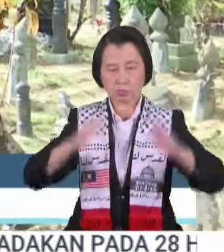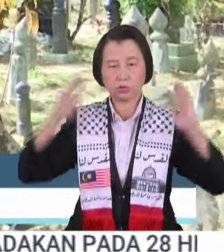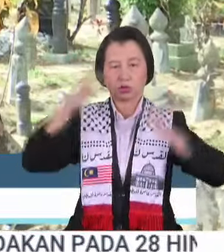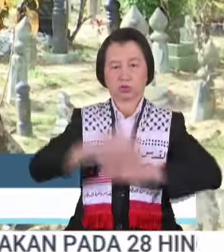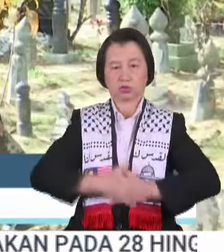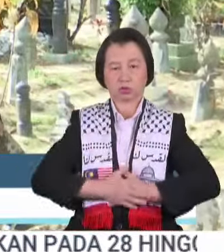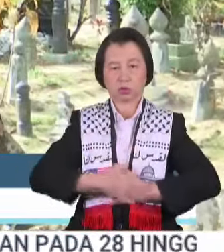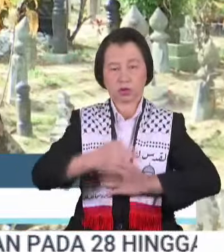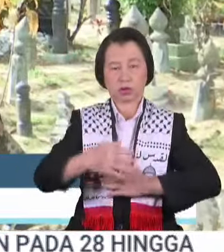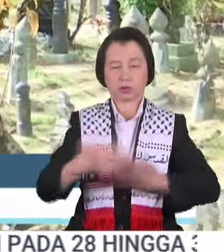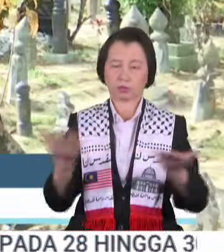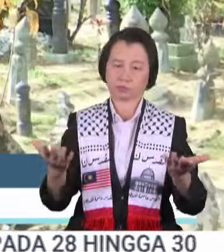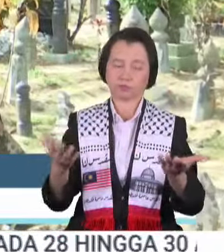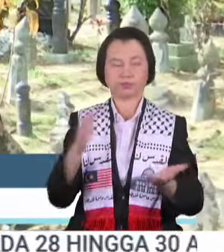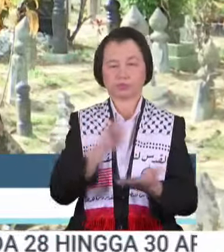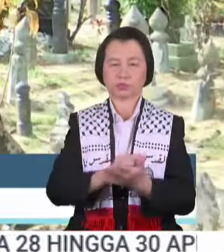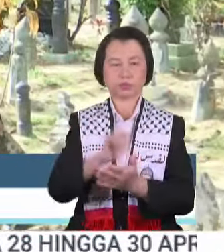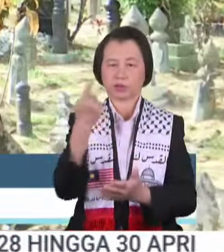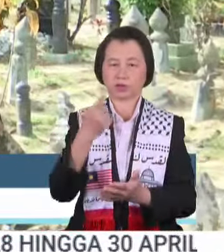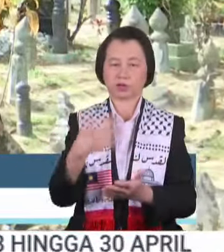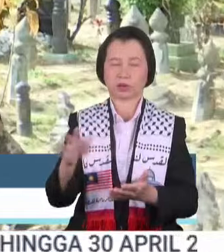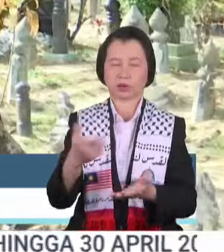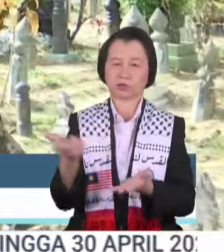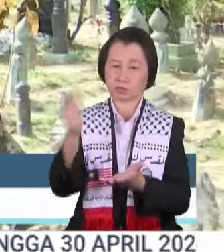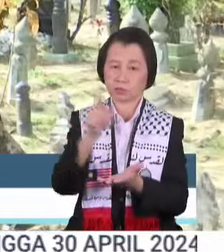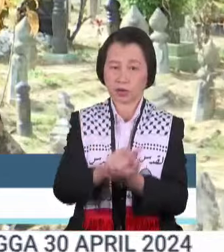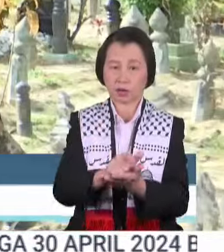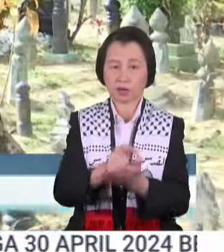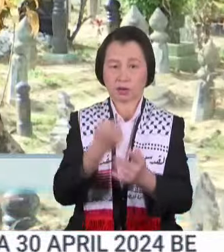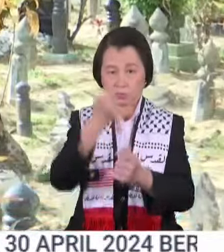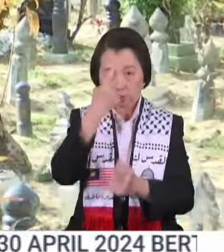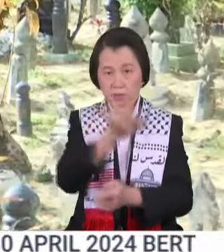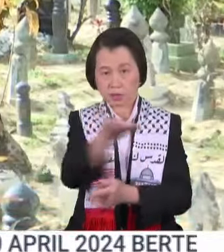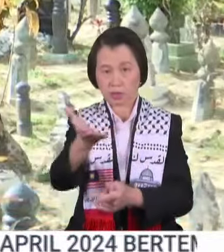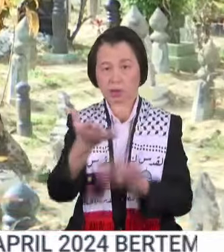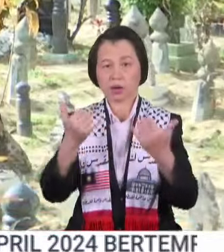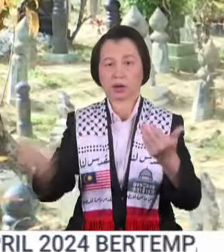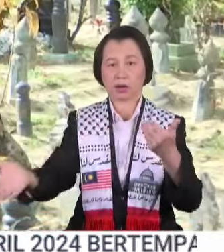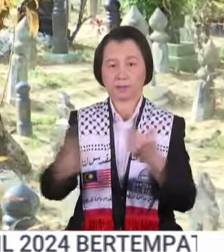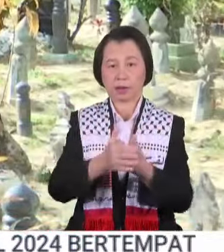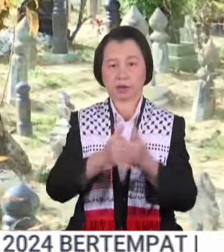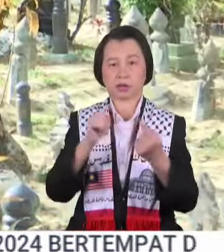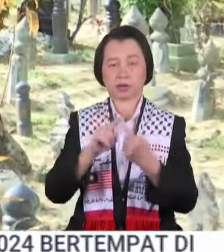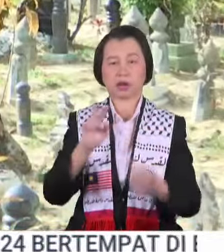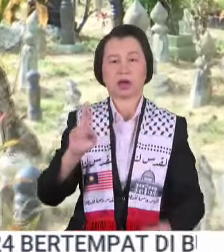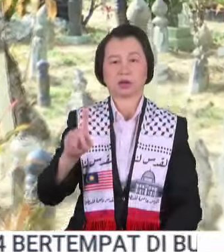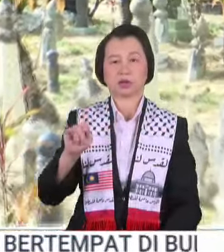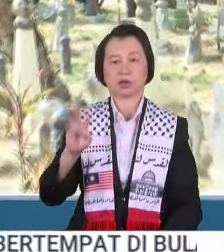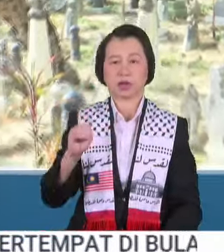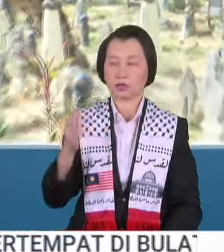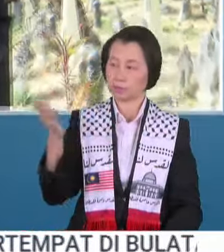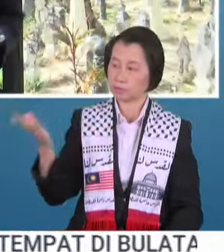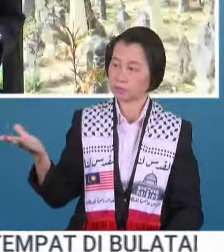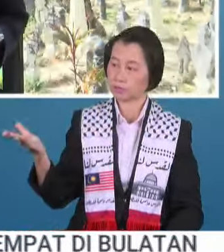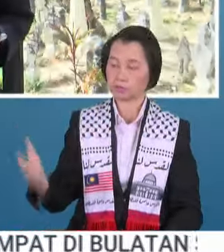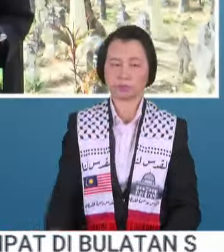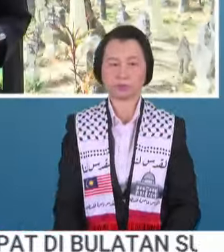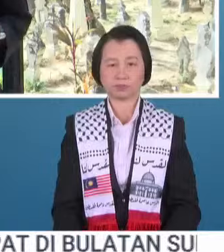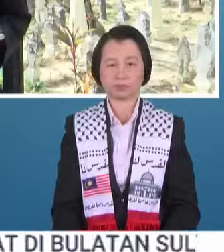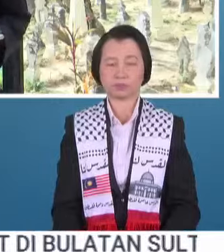Jadi itu dahulu yang dapat saya kongsikan kepada anda. Kembali kepada rakan di studio. Terima